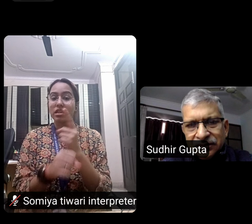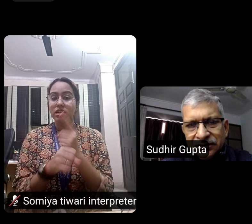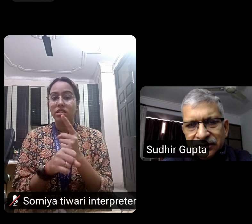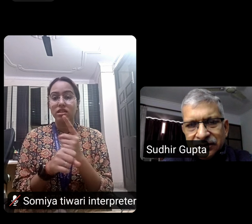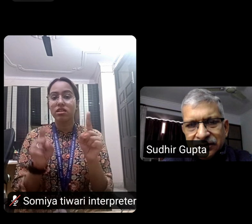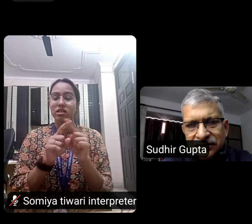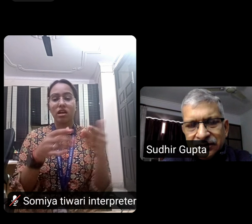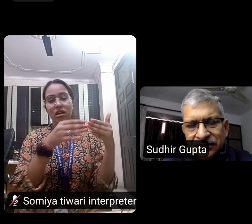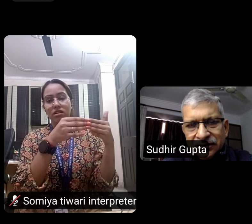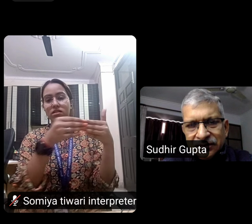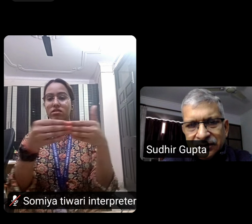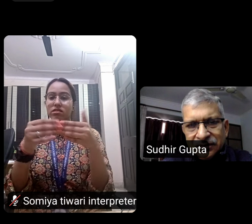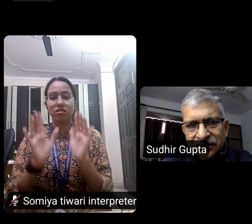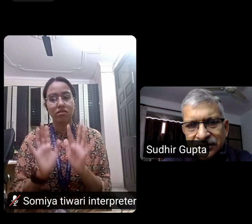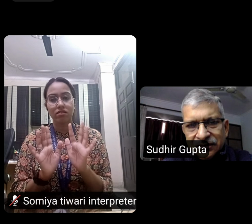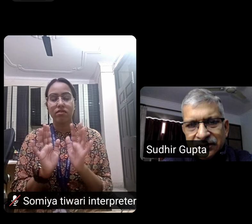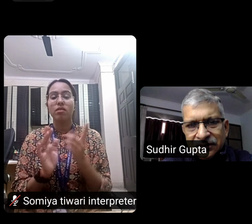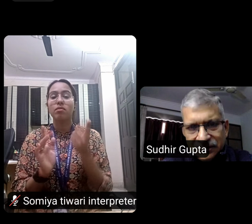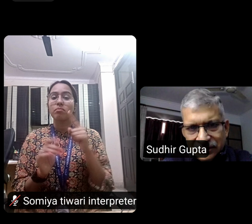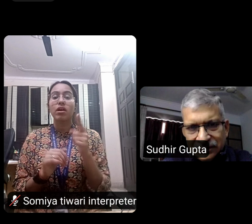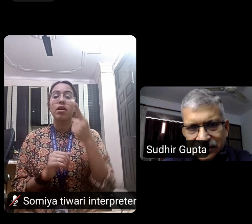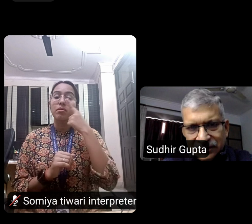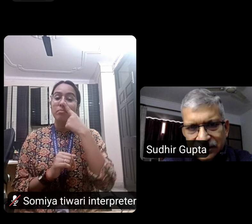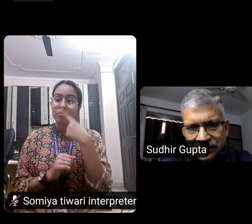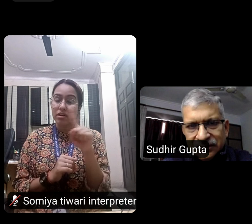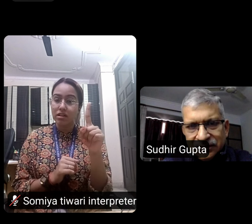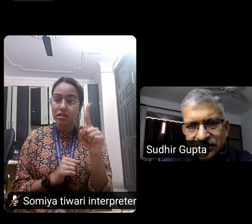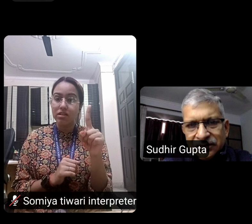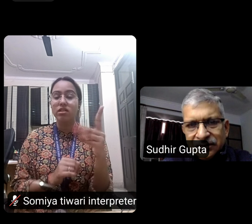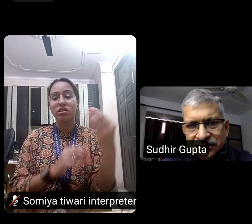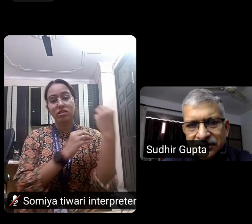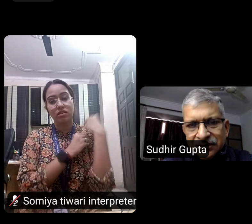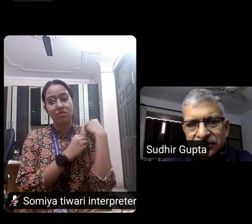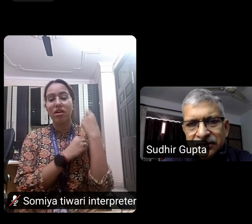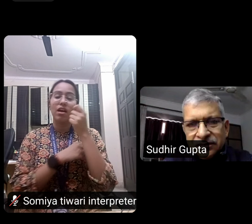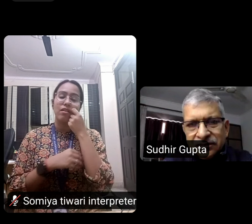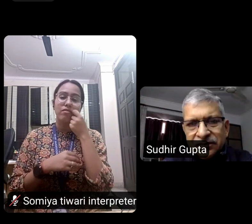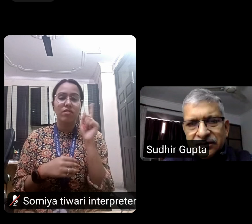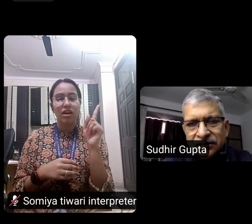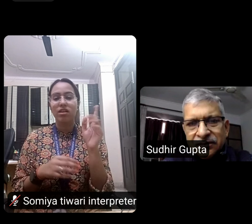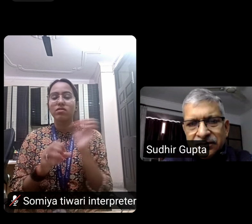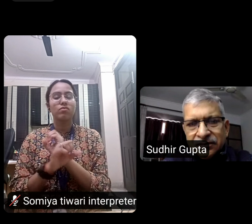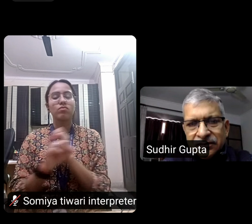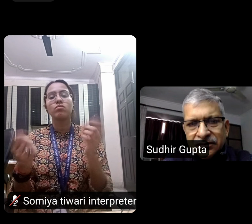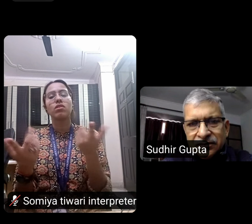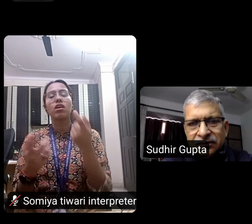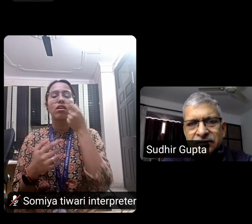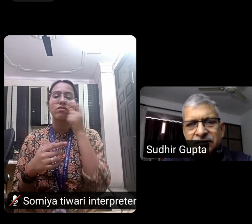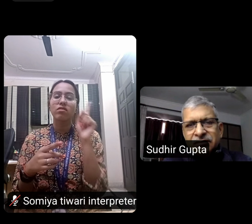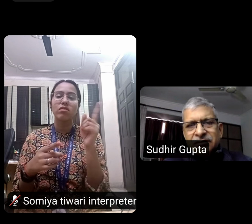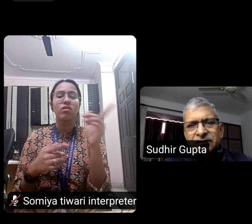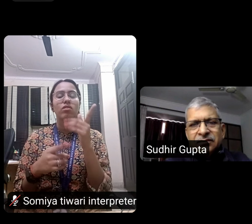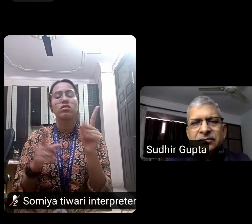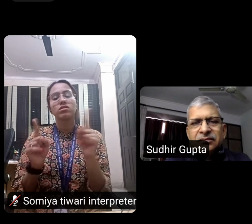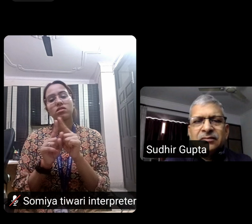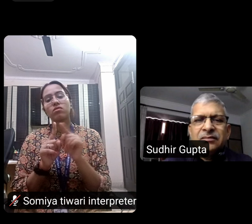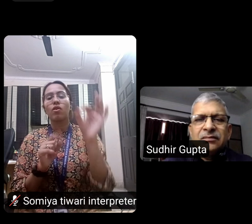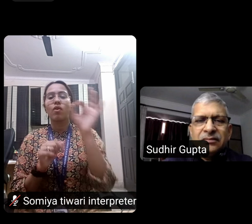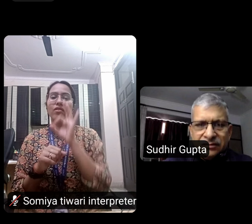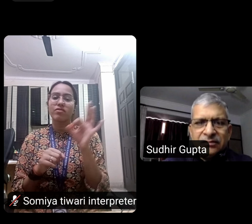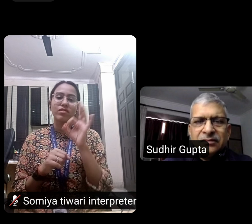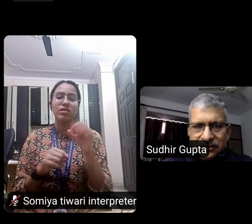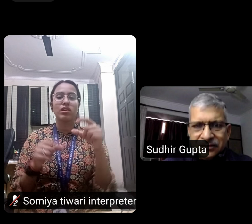हैं, सारा रिस्पॉन्सिबिलिटी ओनली मदर्स पे होता है, नो फादर, फादर्स भी कुछ नहीं कर सकते, फादर्स का काम ओवरऑल बस